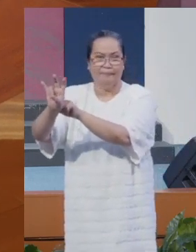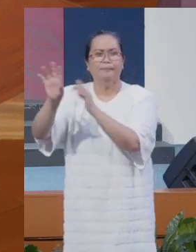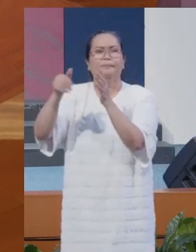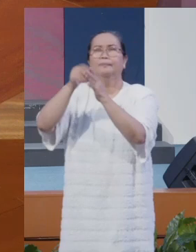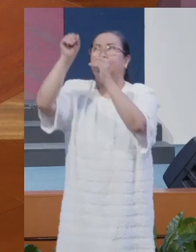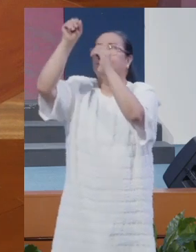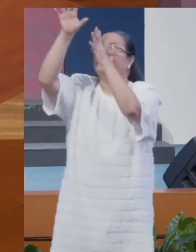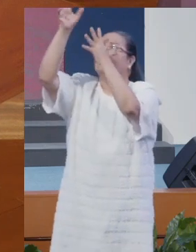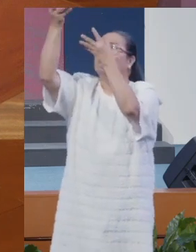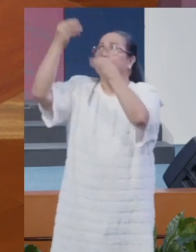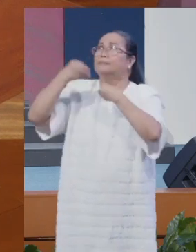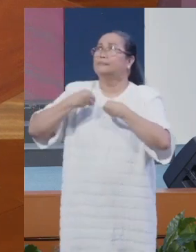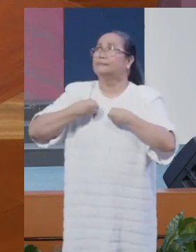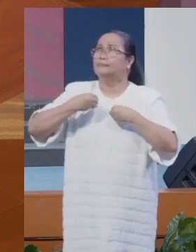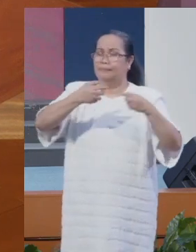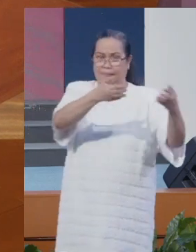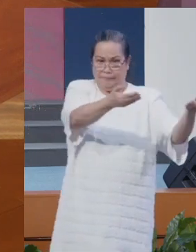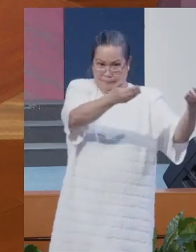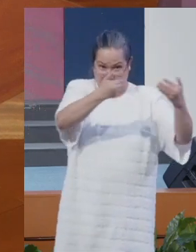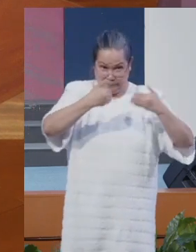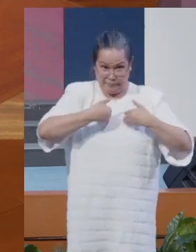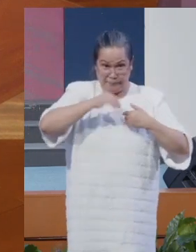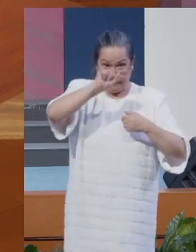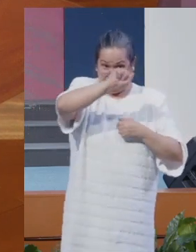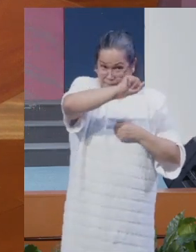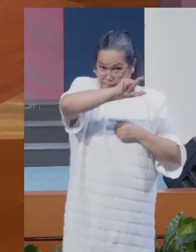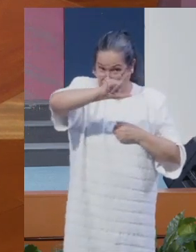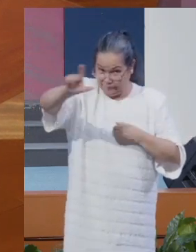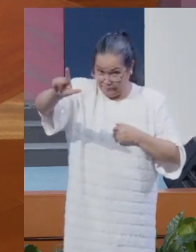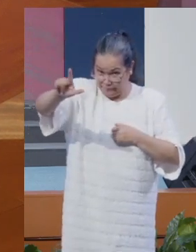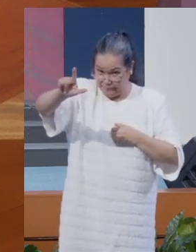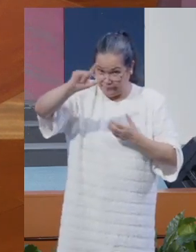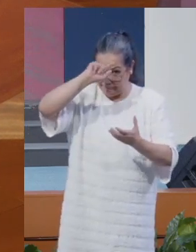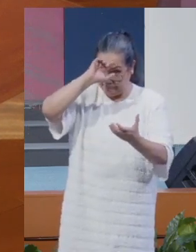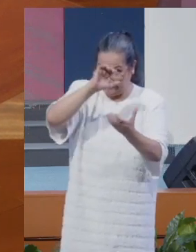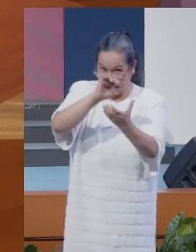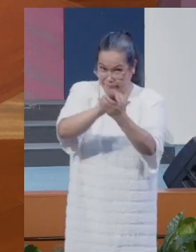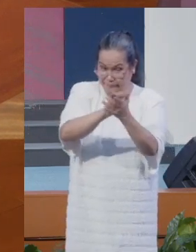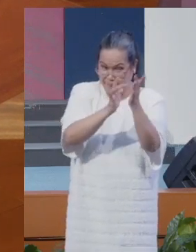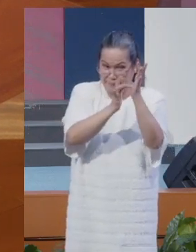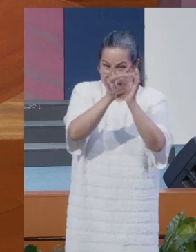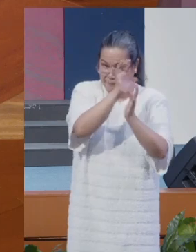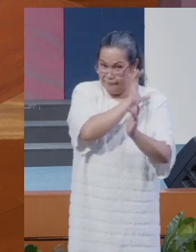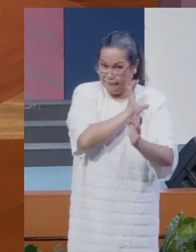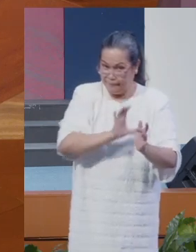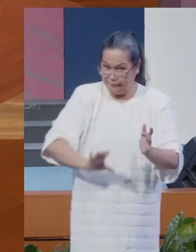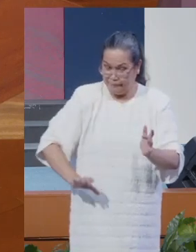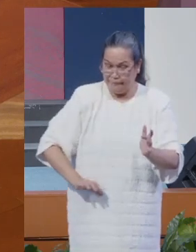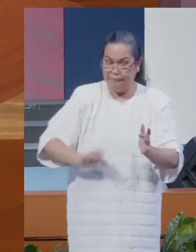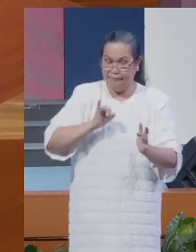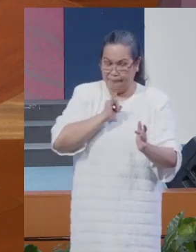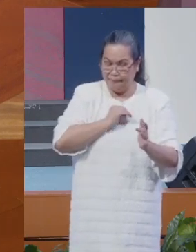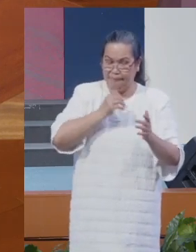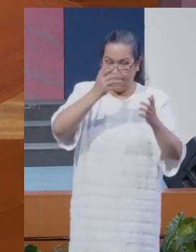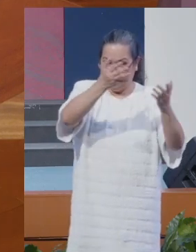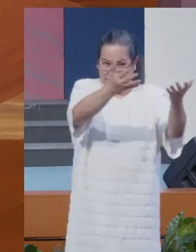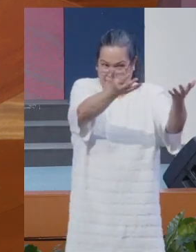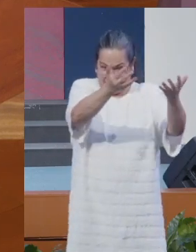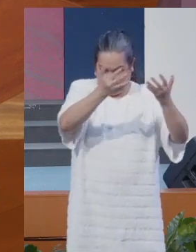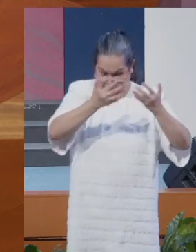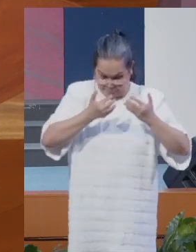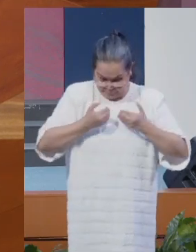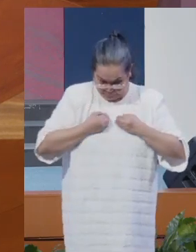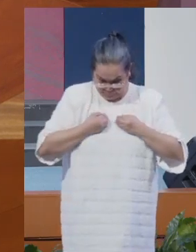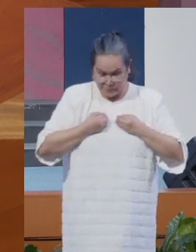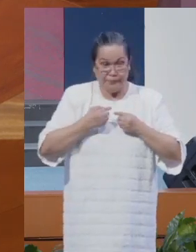will come to me." O lahat ng maniniwala sa akin, lahat ng lalapit sa akin ay lalapit sa akin, and